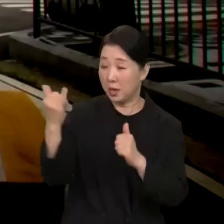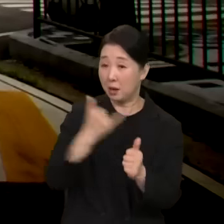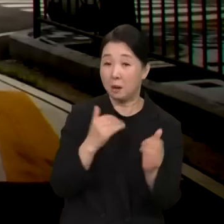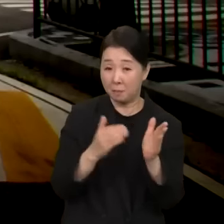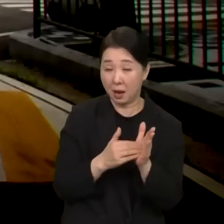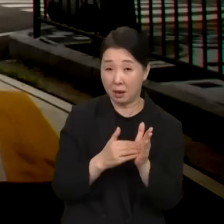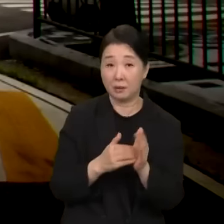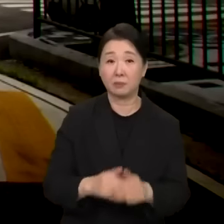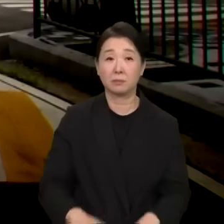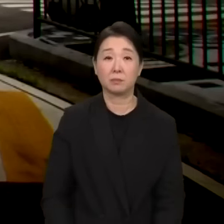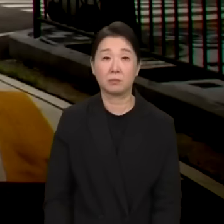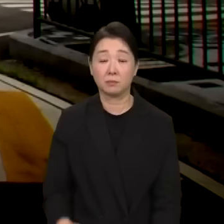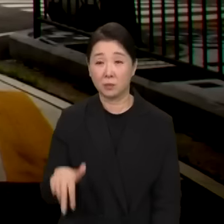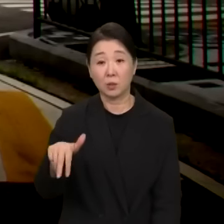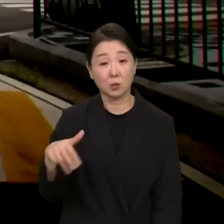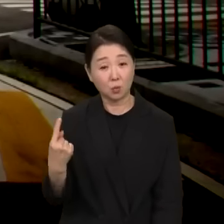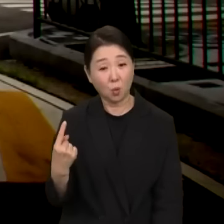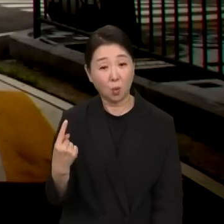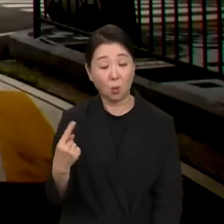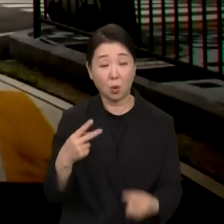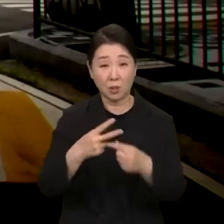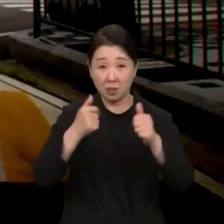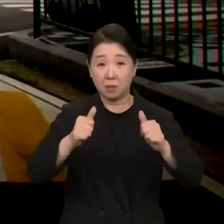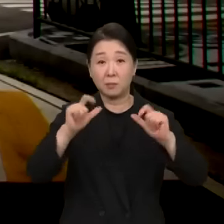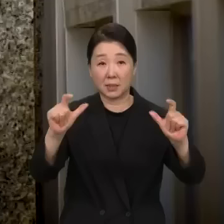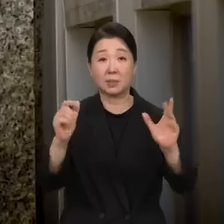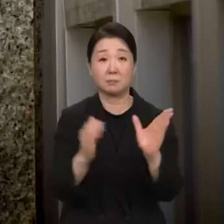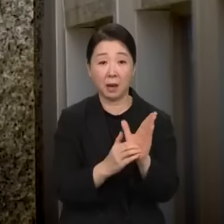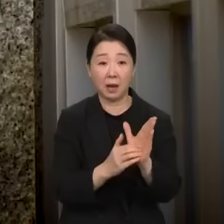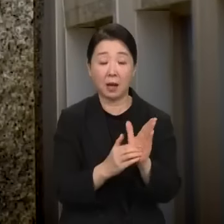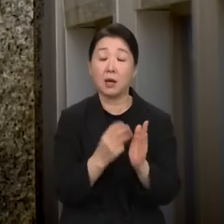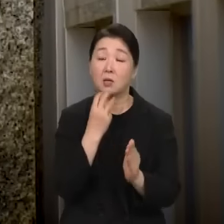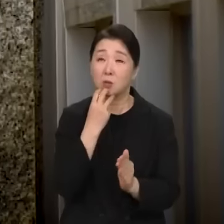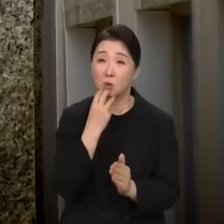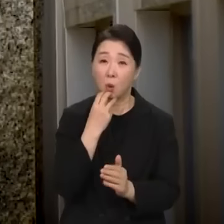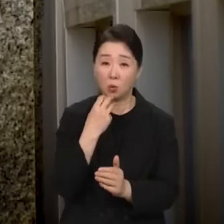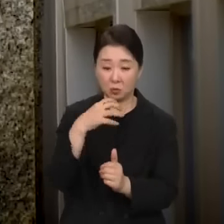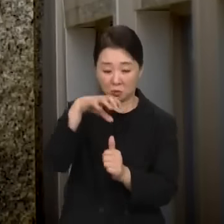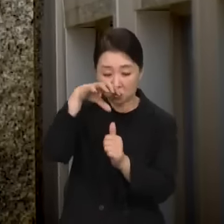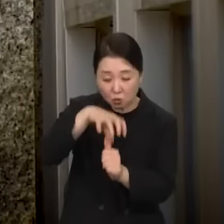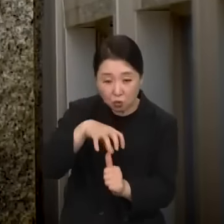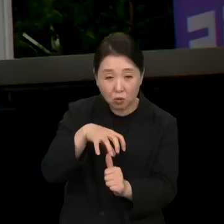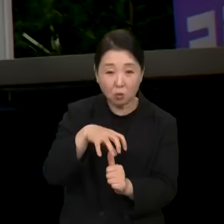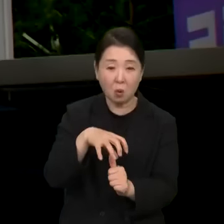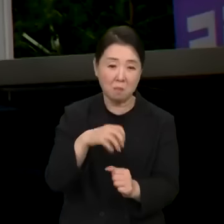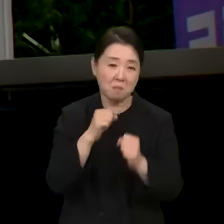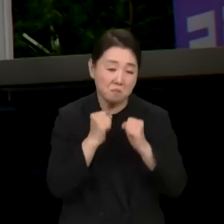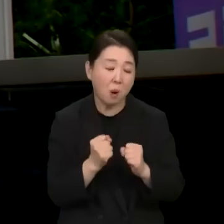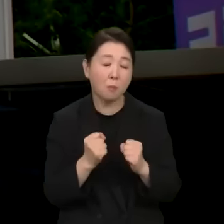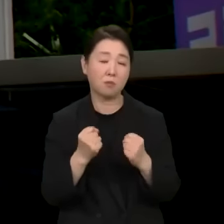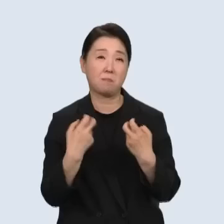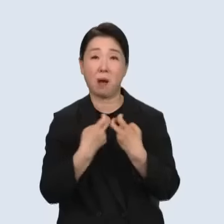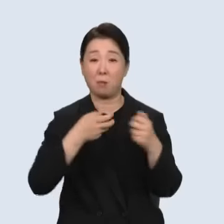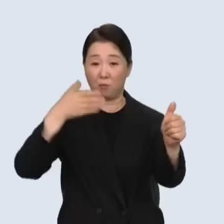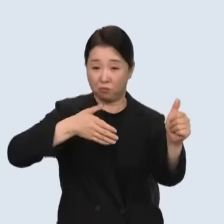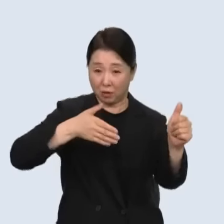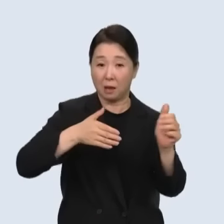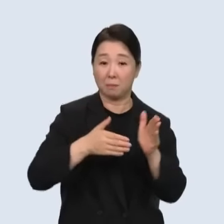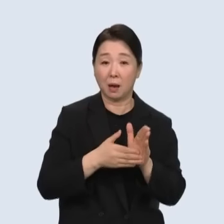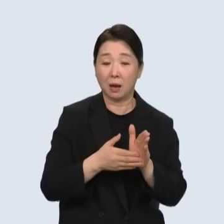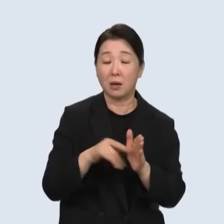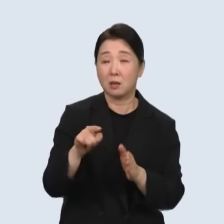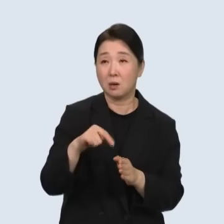가지고. 조 씨로부터 2심이 끝나고도 조 씨가 서울구치소에 더 머물 수 있는 방법을 부탁받았다는 겁니다.